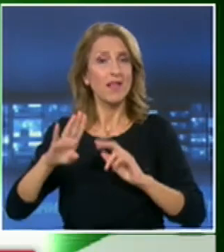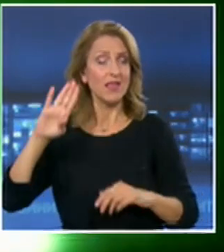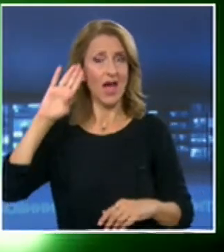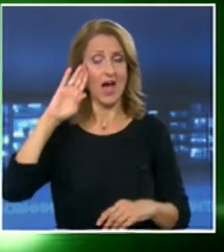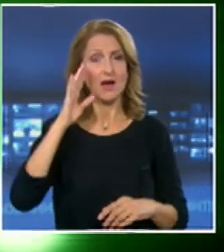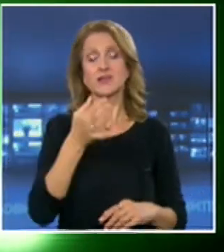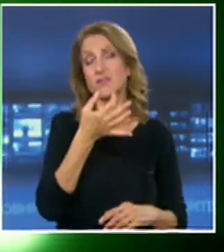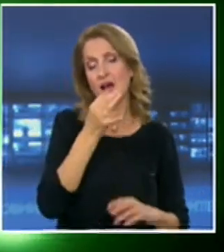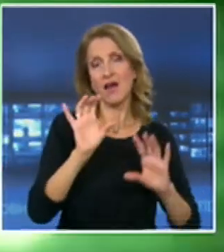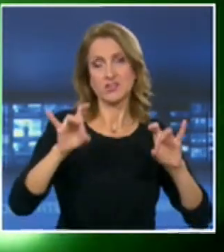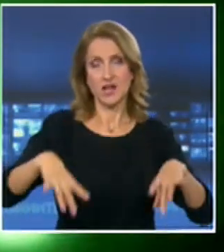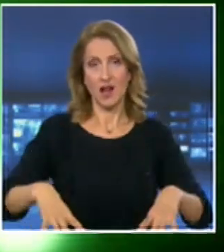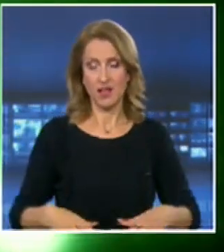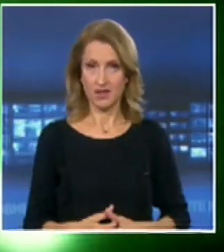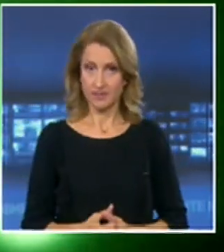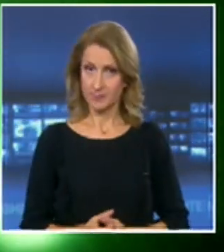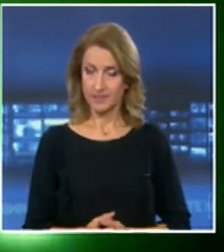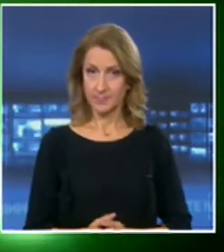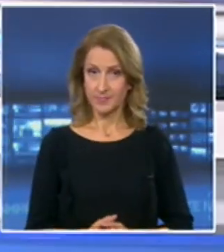на Австралия.